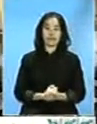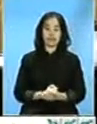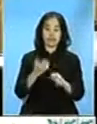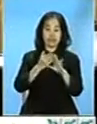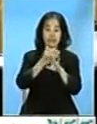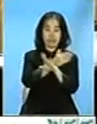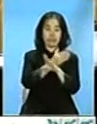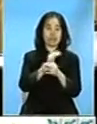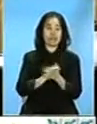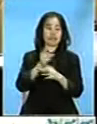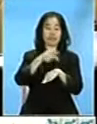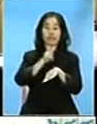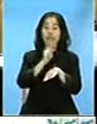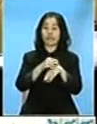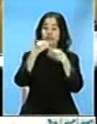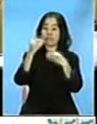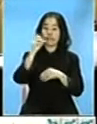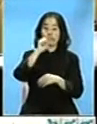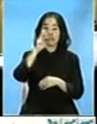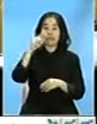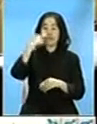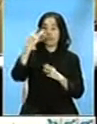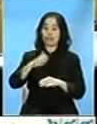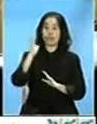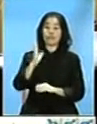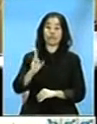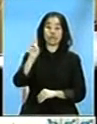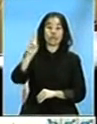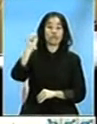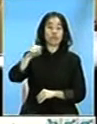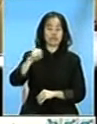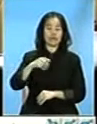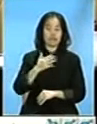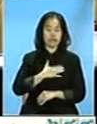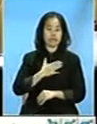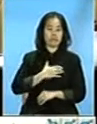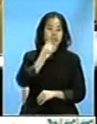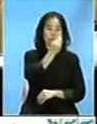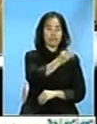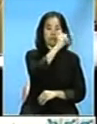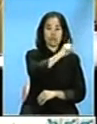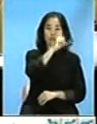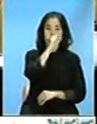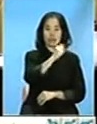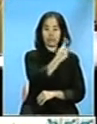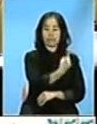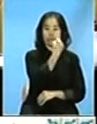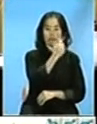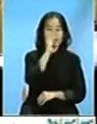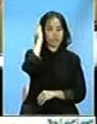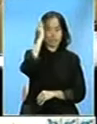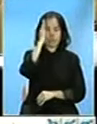ครู่ท่านประธานก็ให้สวพูดไป2คนตอนนี้ผมก็จะให้ท่านสสพูด2คนแต่ต่อไปเอาค